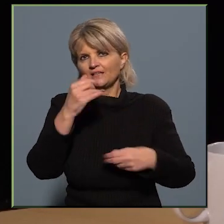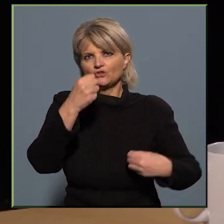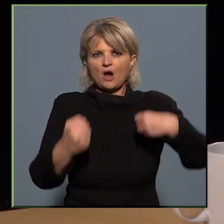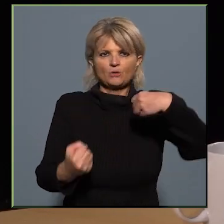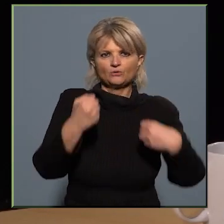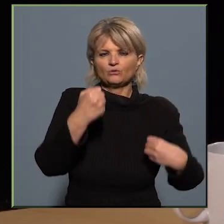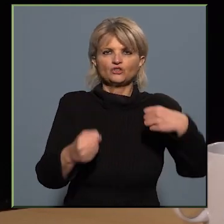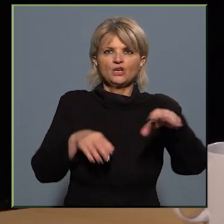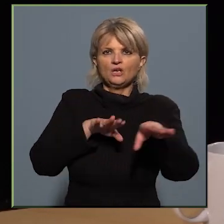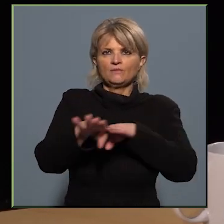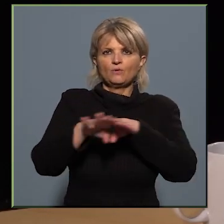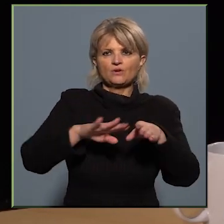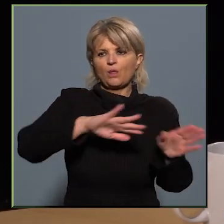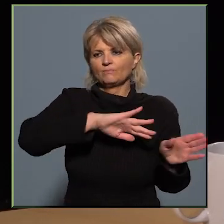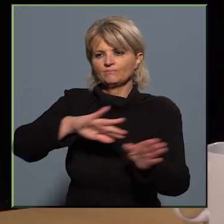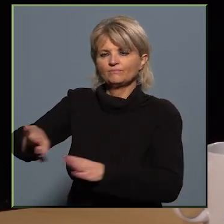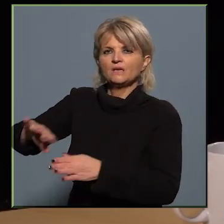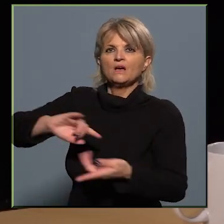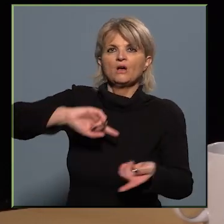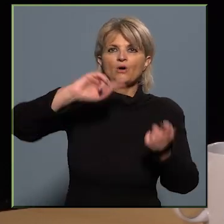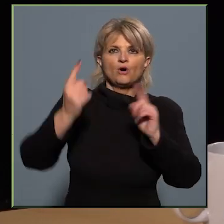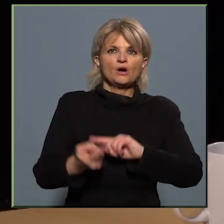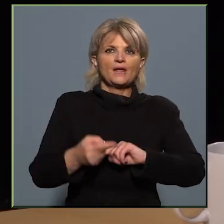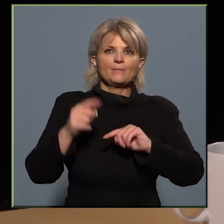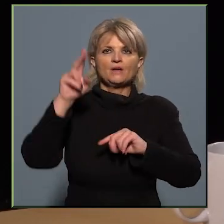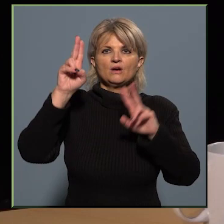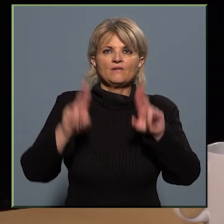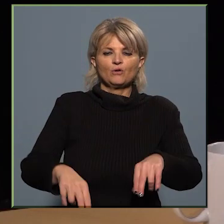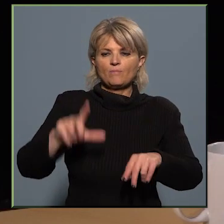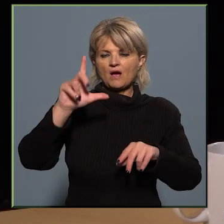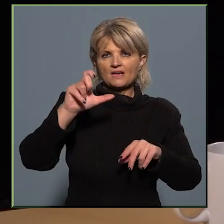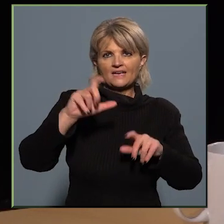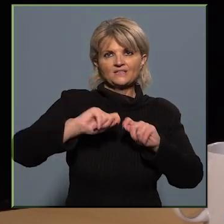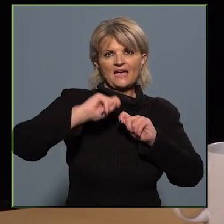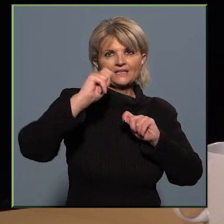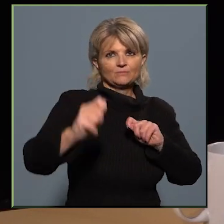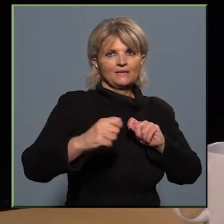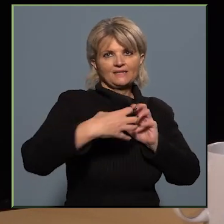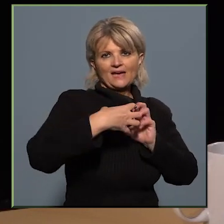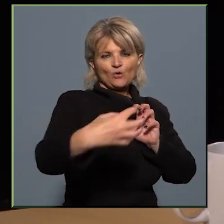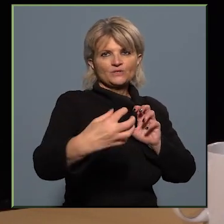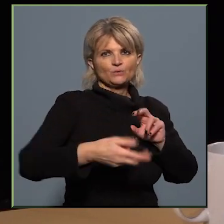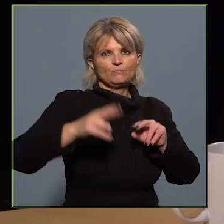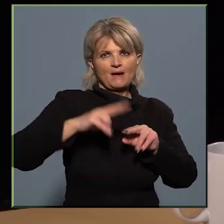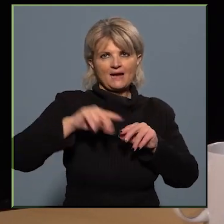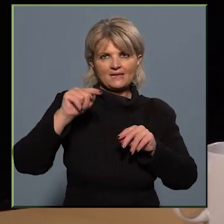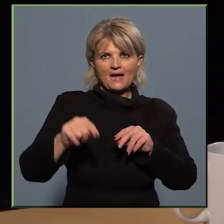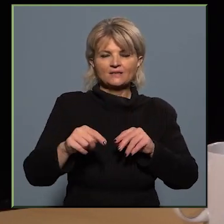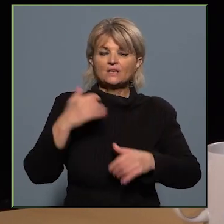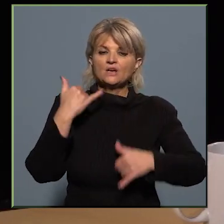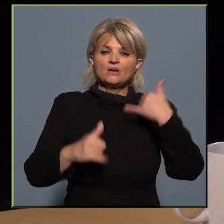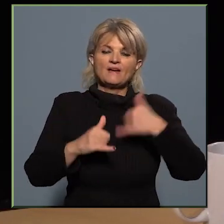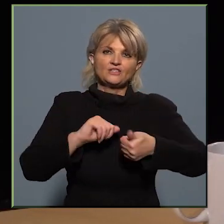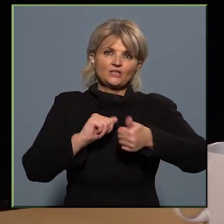forgalom, hanem valóban egy 200 méteres pályán itt Kőbányán, de nem csak a versenysportnak,